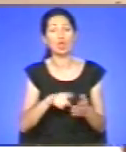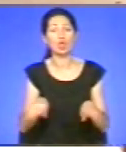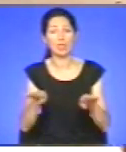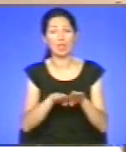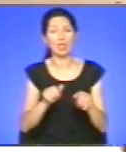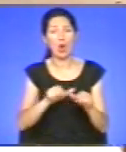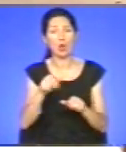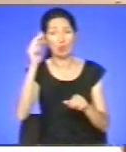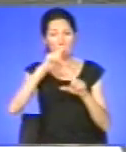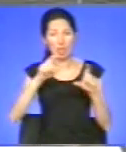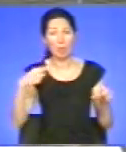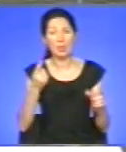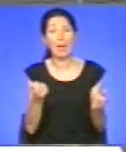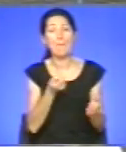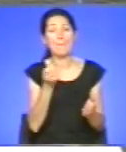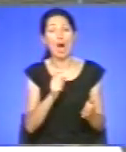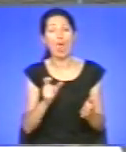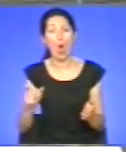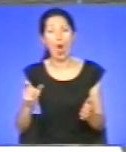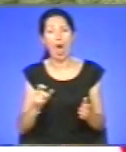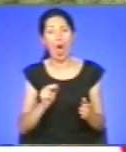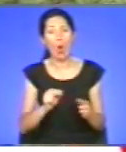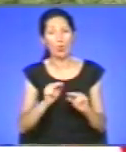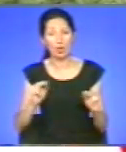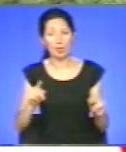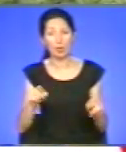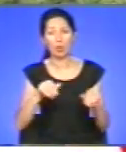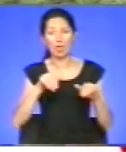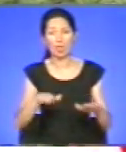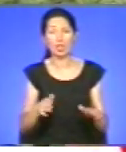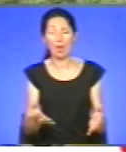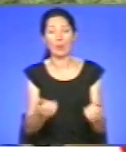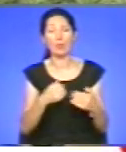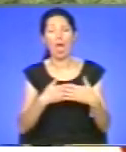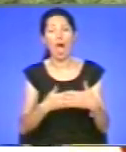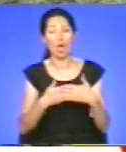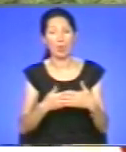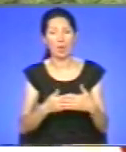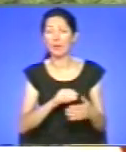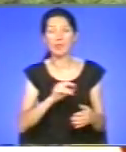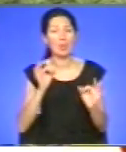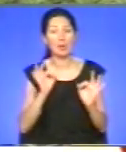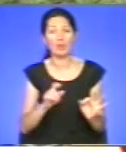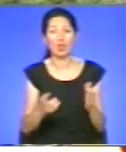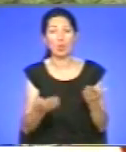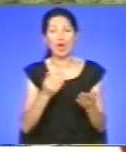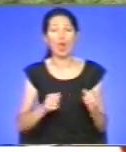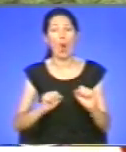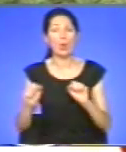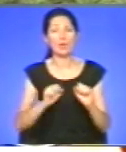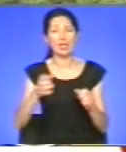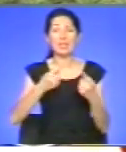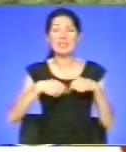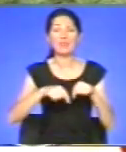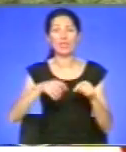мало учнів. Однак тут рішення приймає громада. Неправда те, про що розказують, що може управління або відділ освіти, або